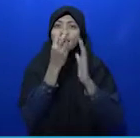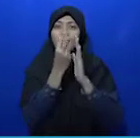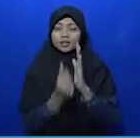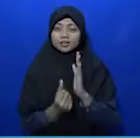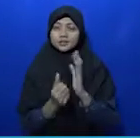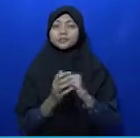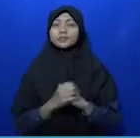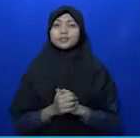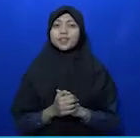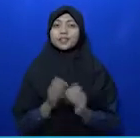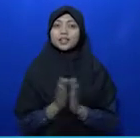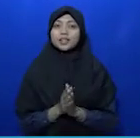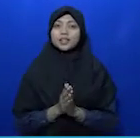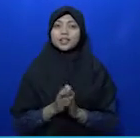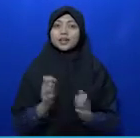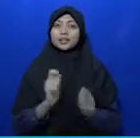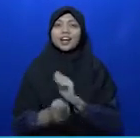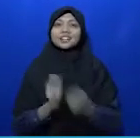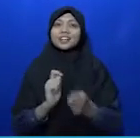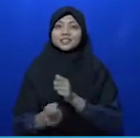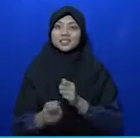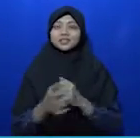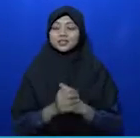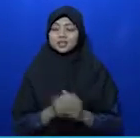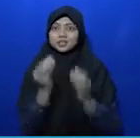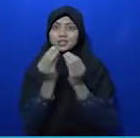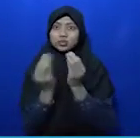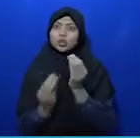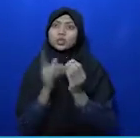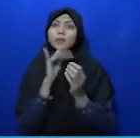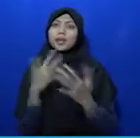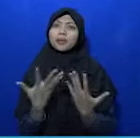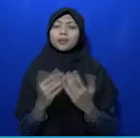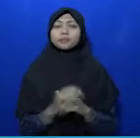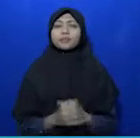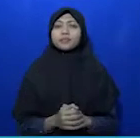struktur transaksi. Nah, struktur transaksi ini isinya